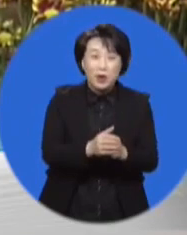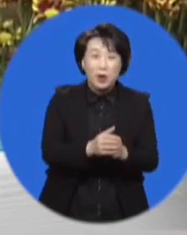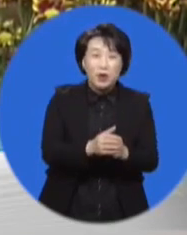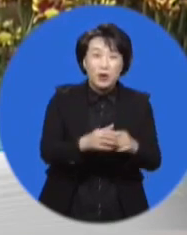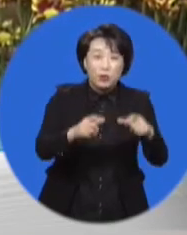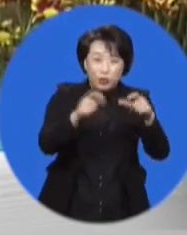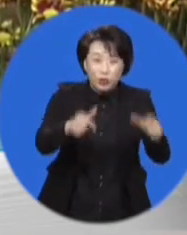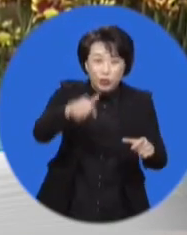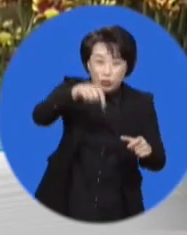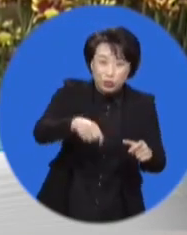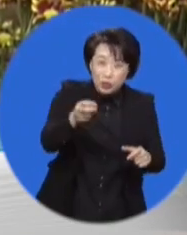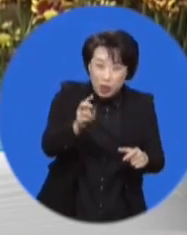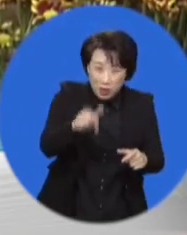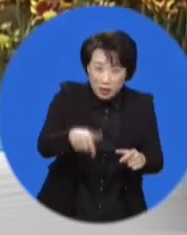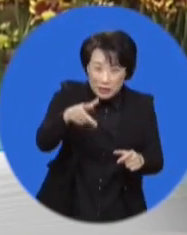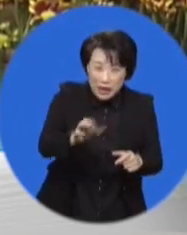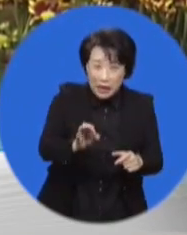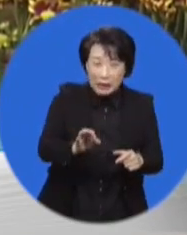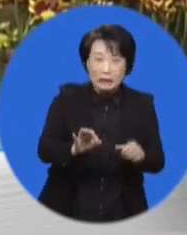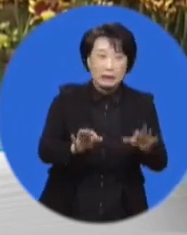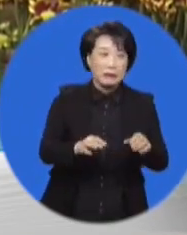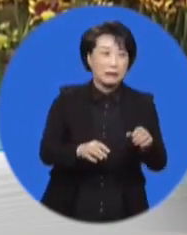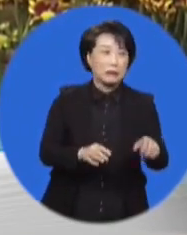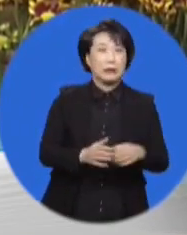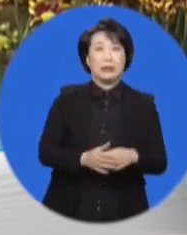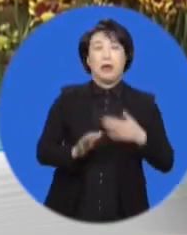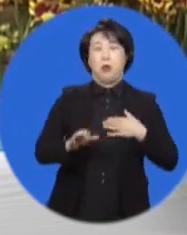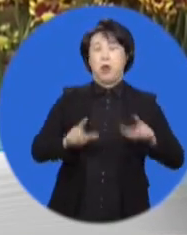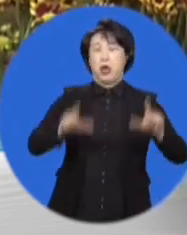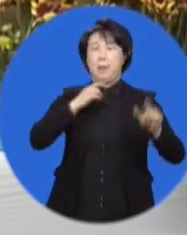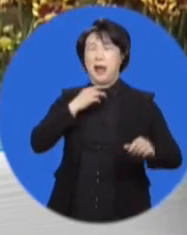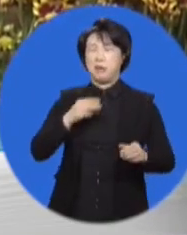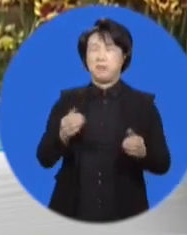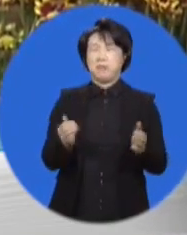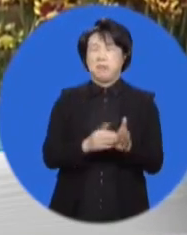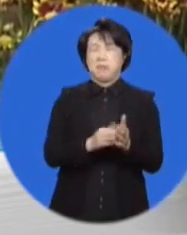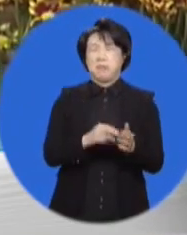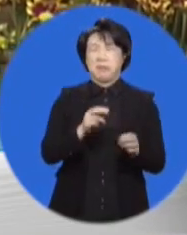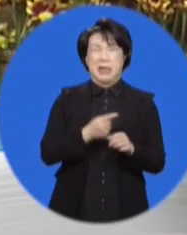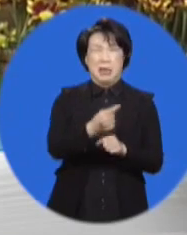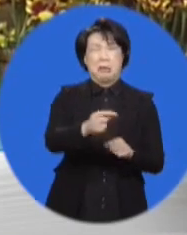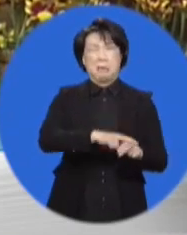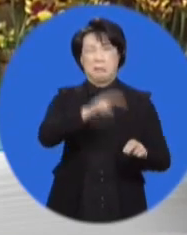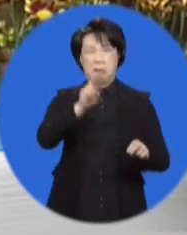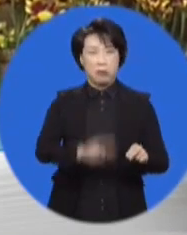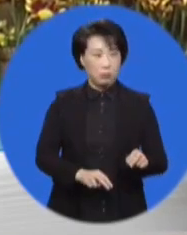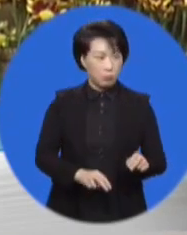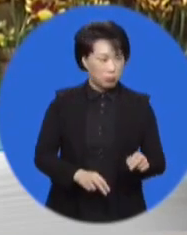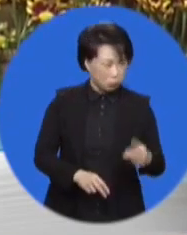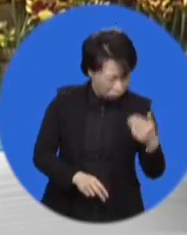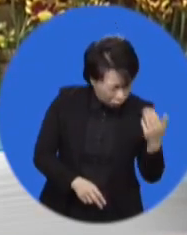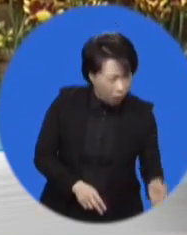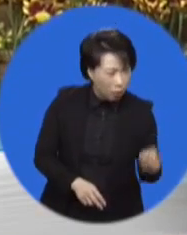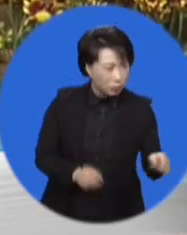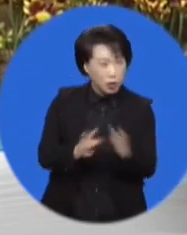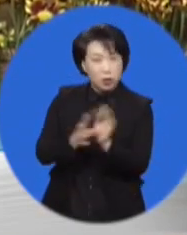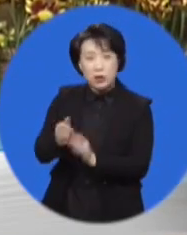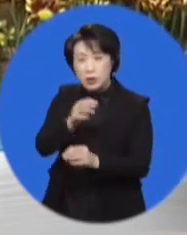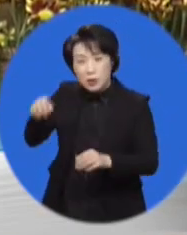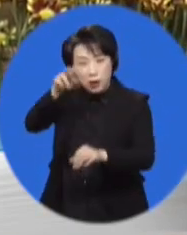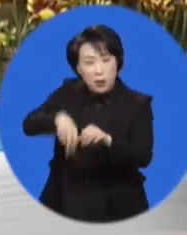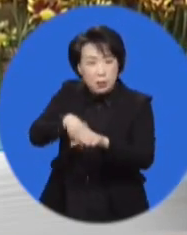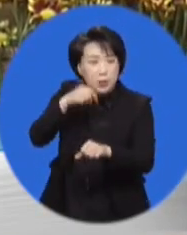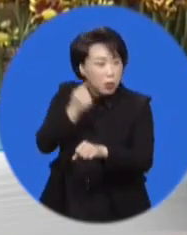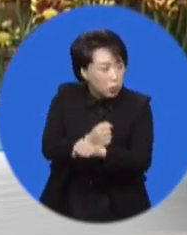나는 금년 말하고 내년에는 안 치료했어. 그만둬. 그럼 예수님의 십자가의 피의